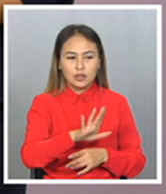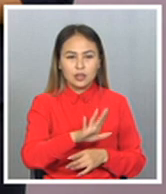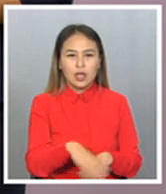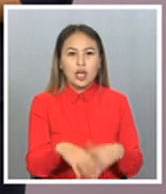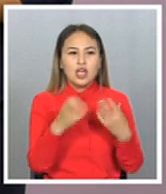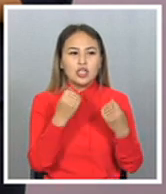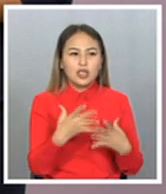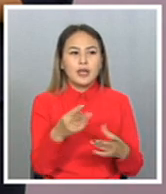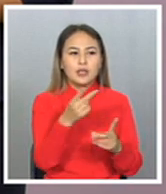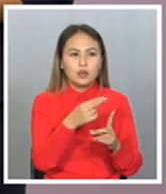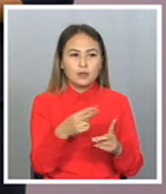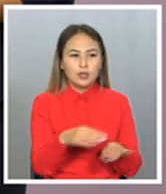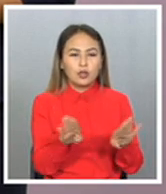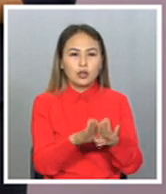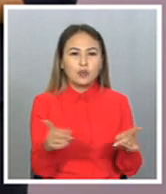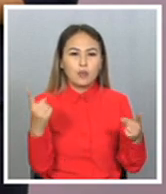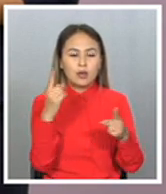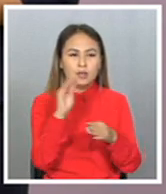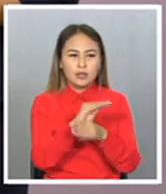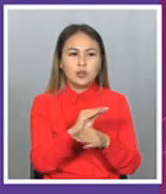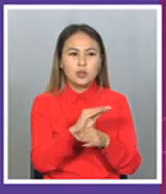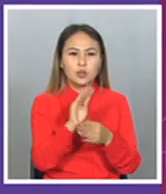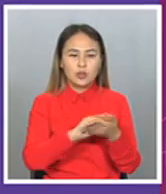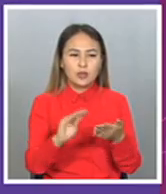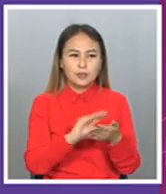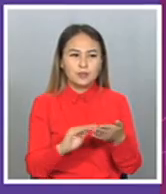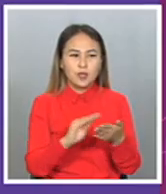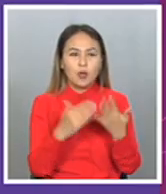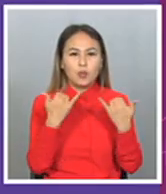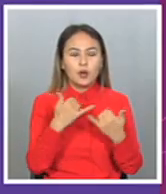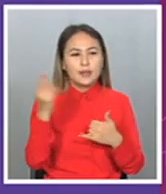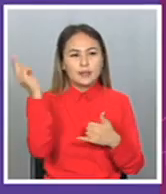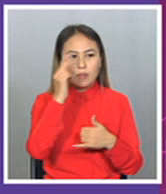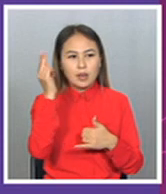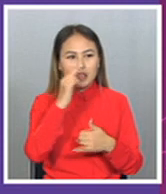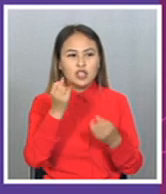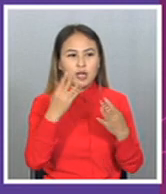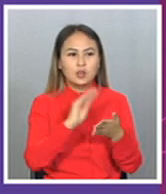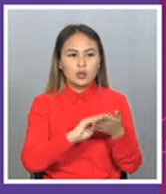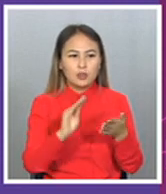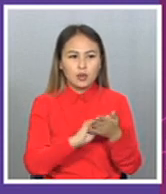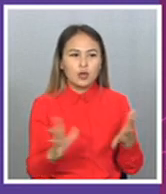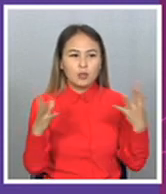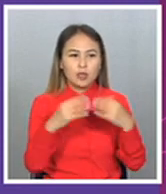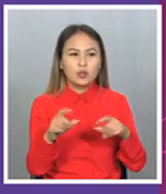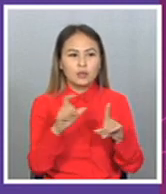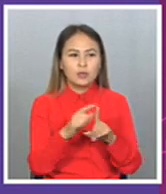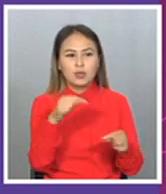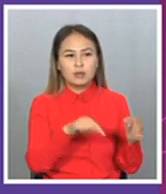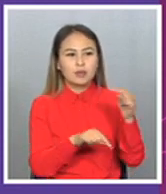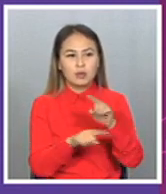белгісі. Жай сөйлеммен құрмала сөйлем. Бүгінгі сабақта жай сөйлеммен құрмала